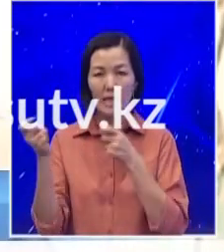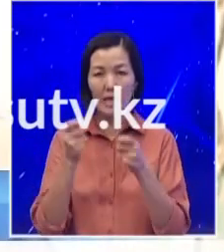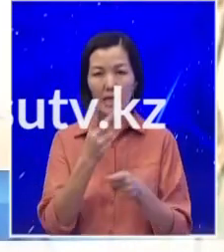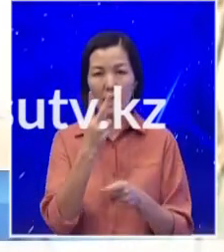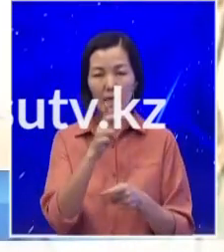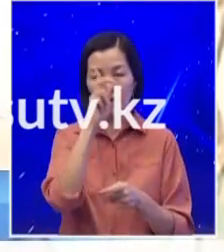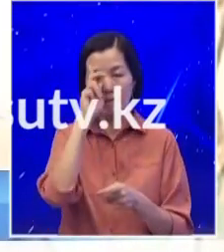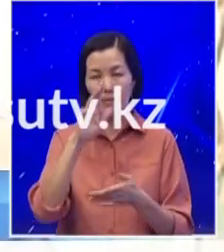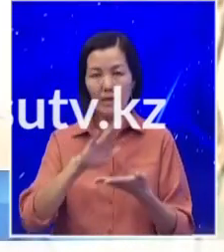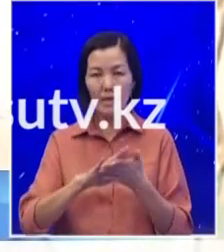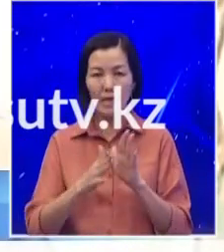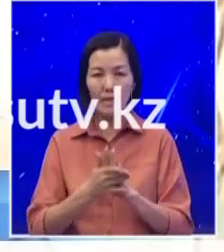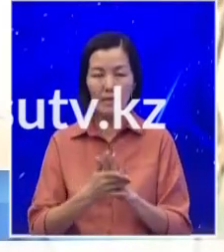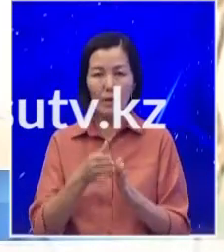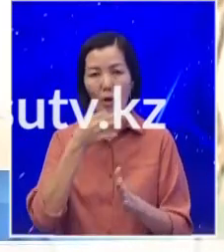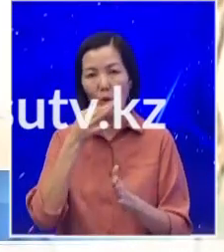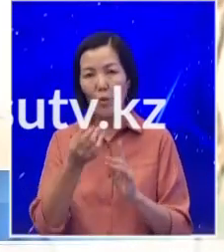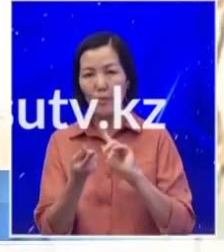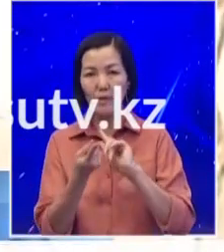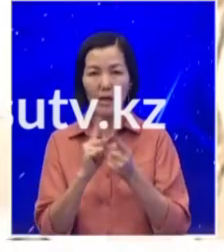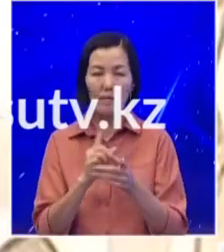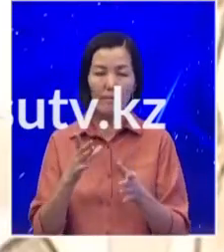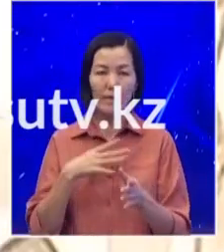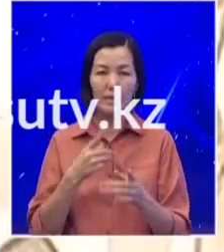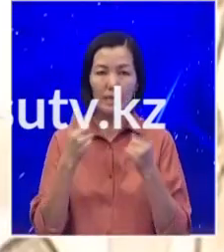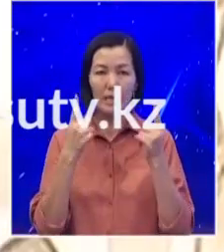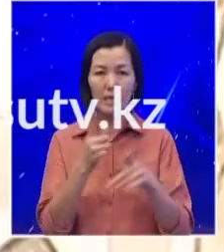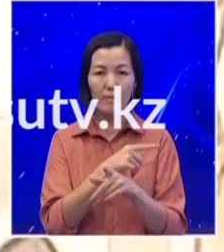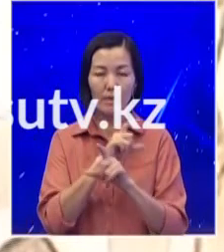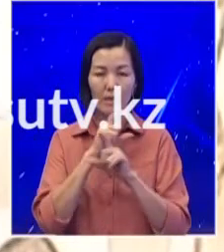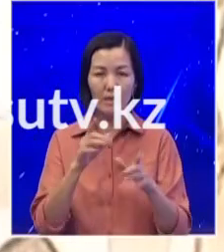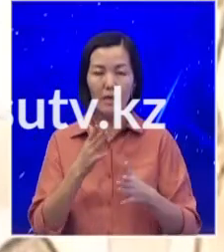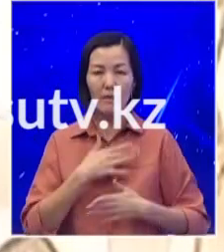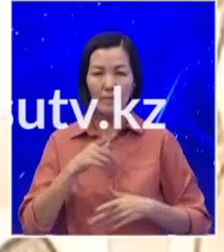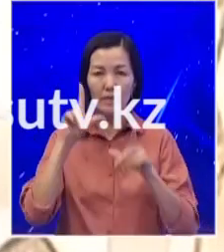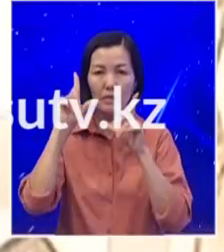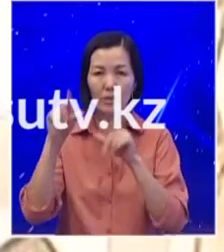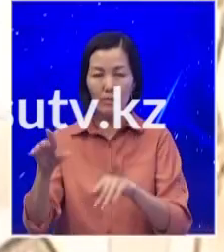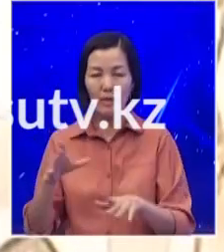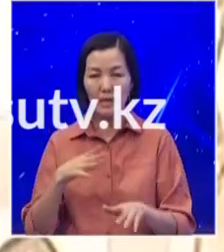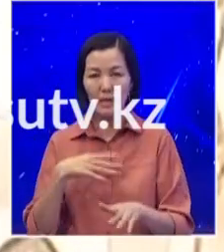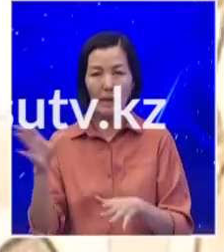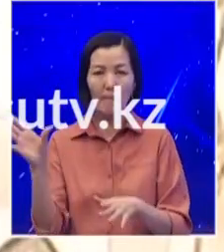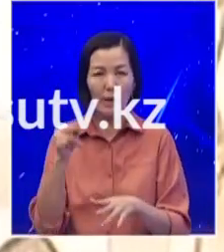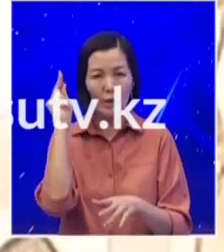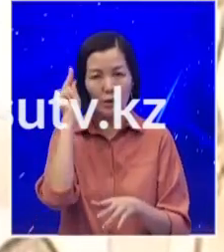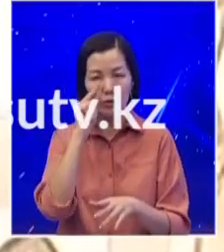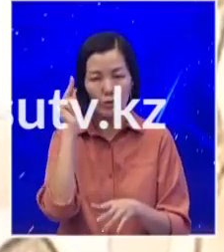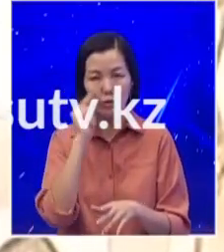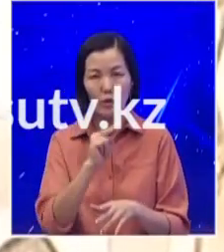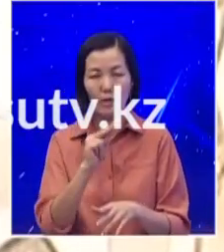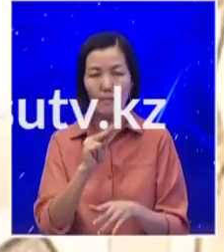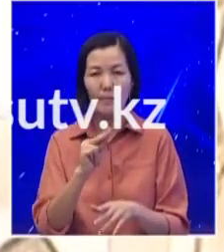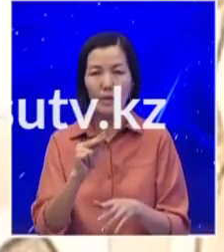жасап, тәжірибе алмасты. Кореядағы бірнеше ірі медициналық орталықтарға біздің мамандарды жіберіп отырдық. Олар барлығын үйретіп, тіпті